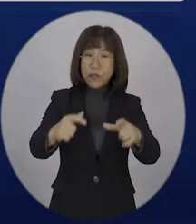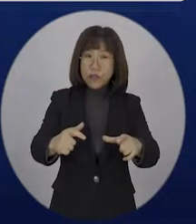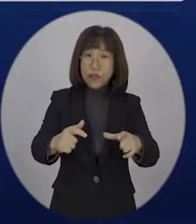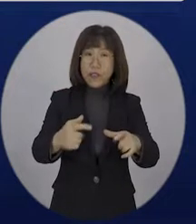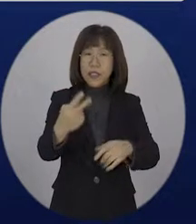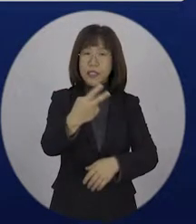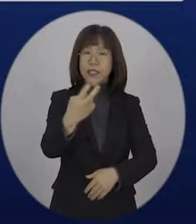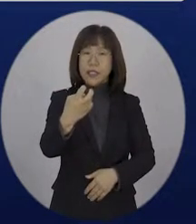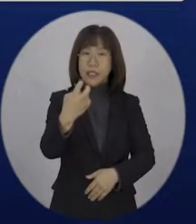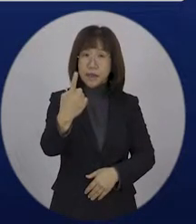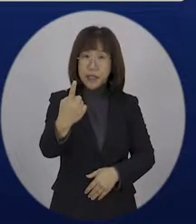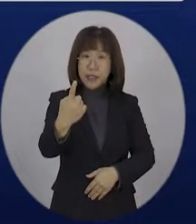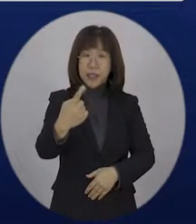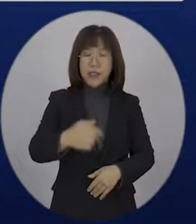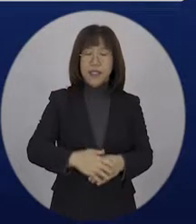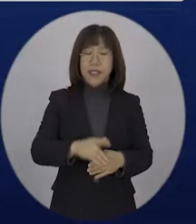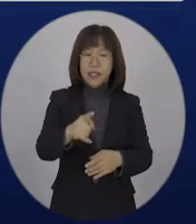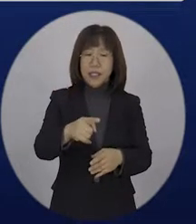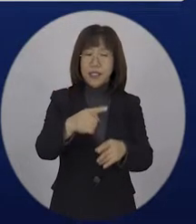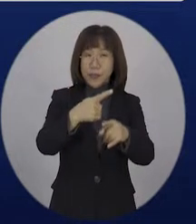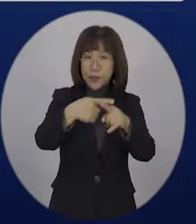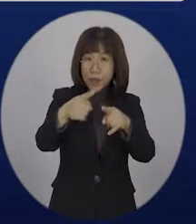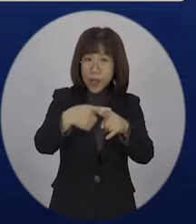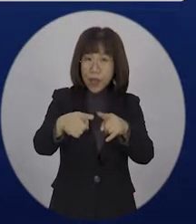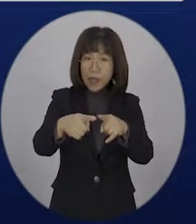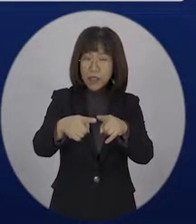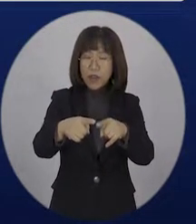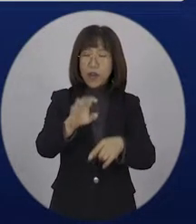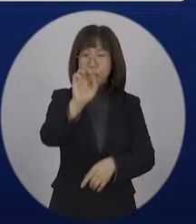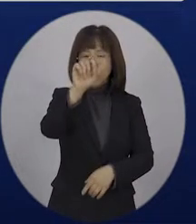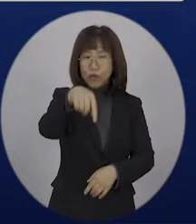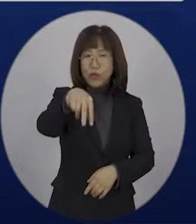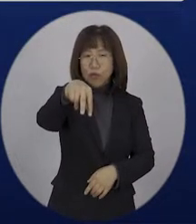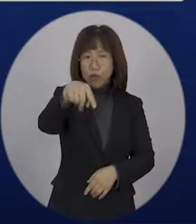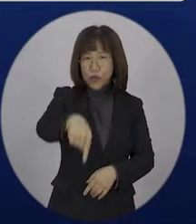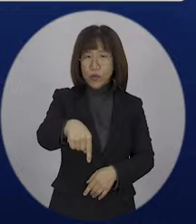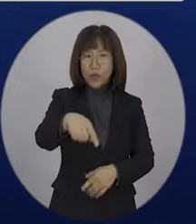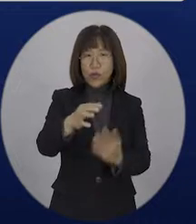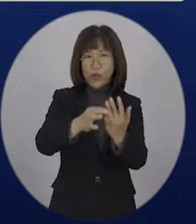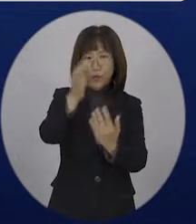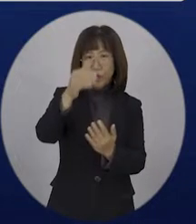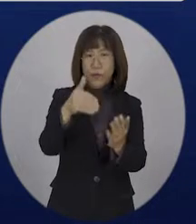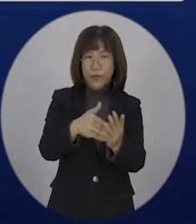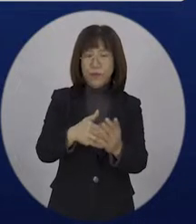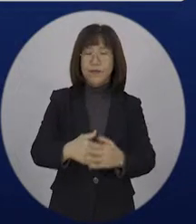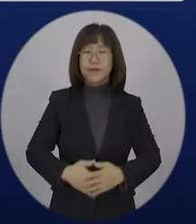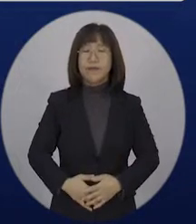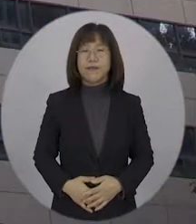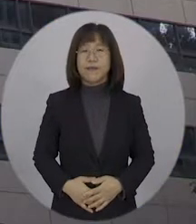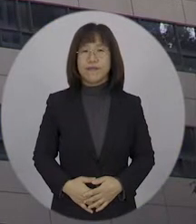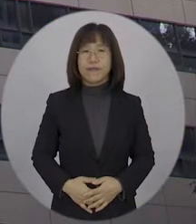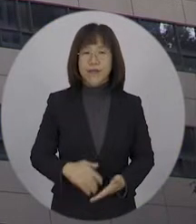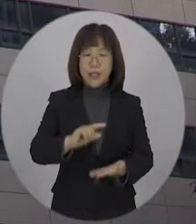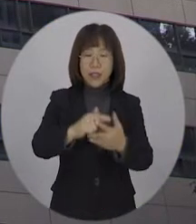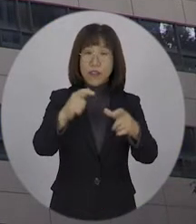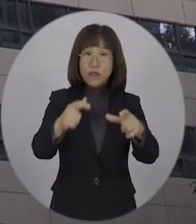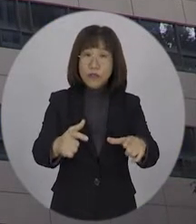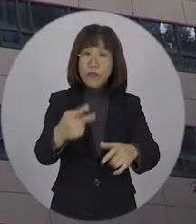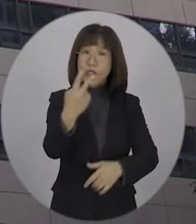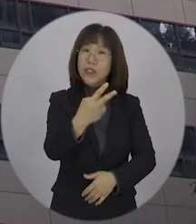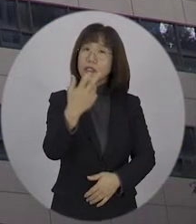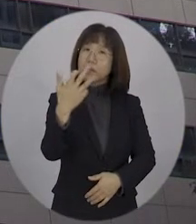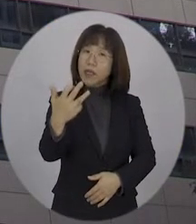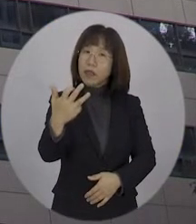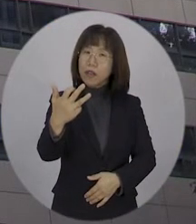2021 지방자치단체의 재정 분석 에서 우수 자치단체로 선정됐습니다 강성훈은